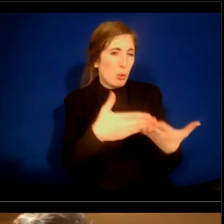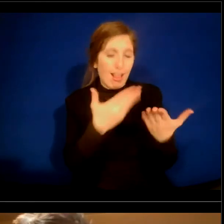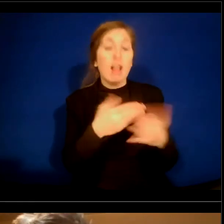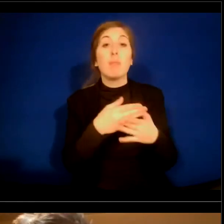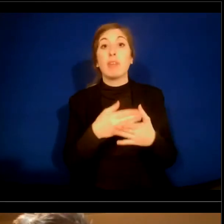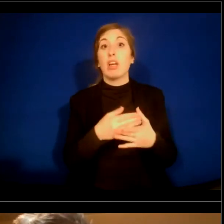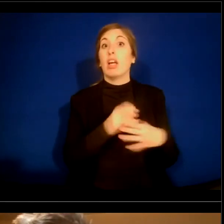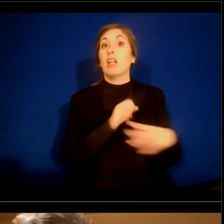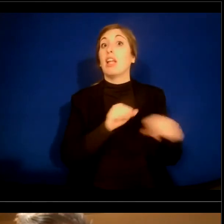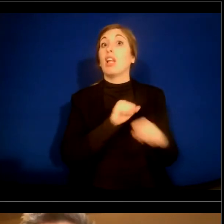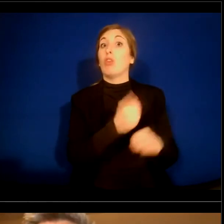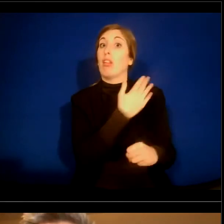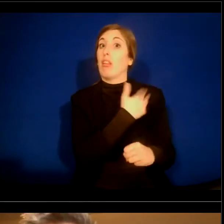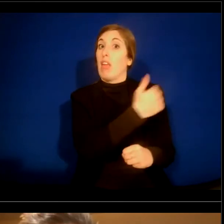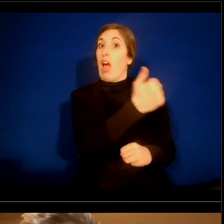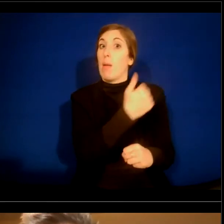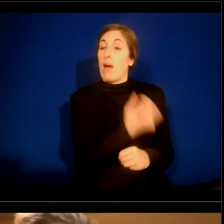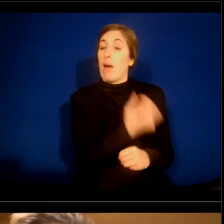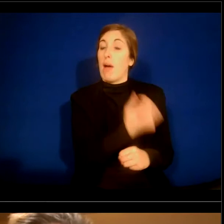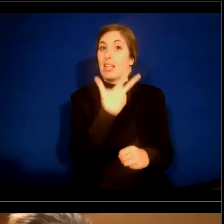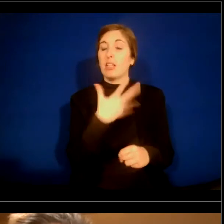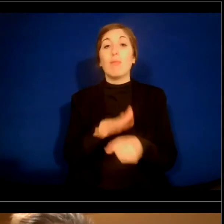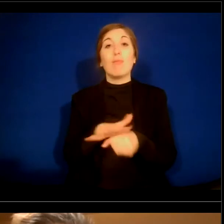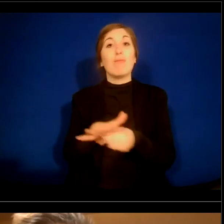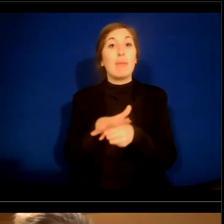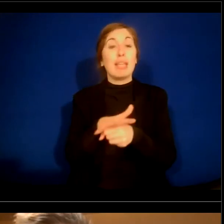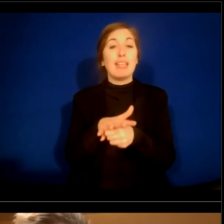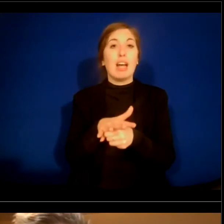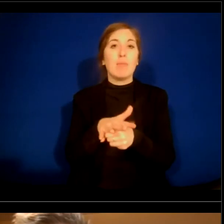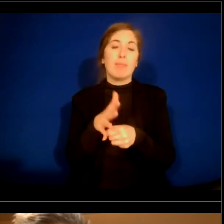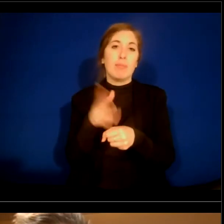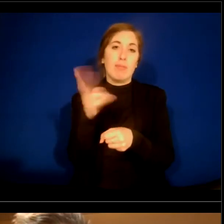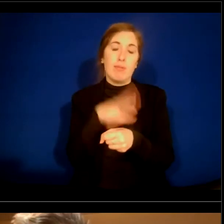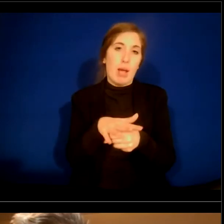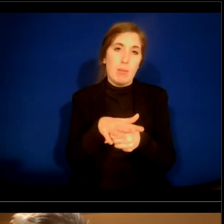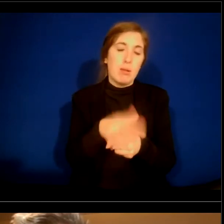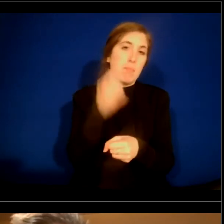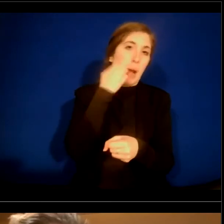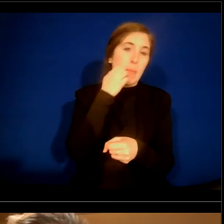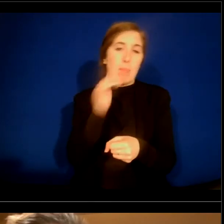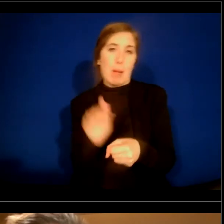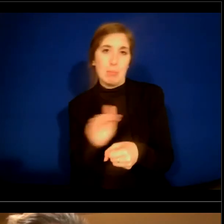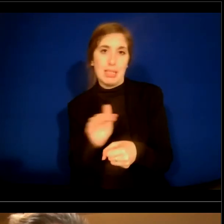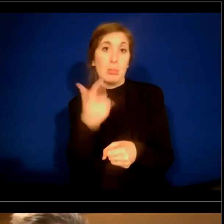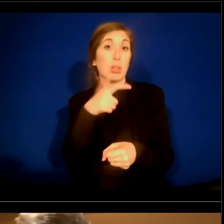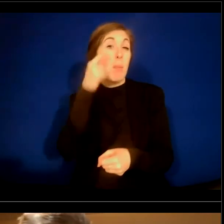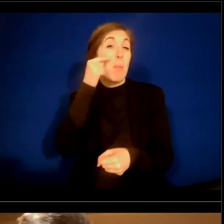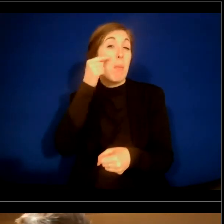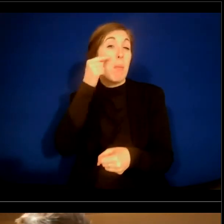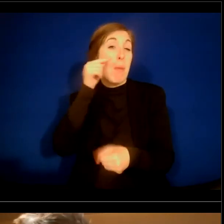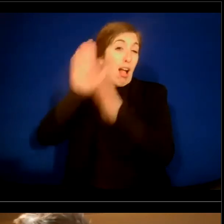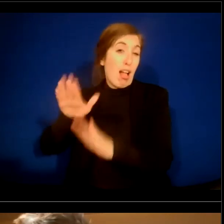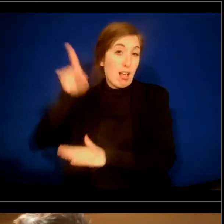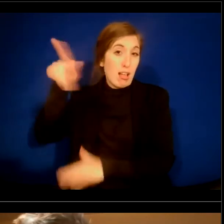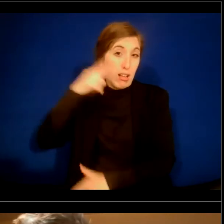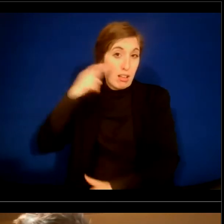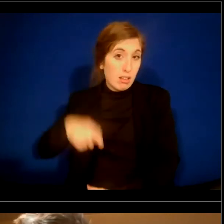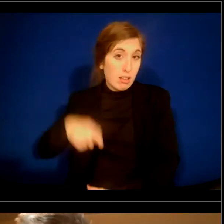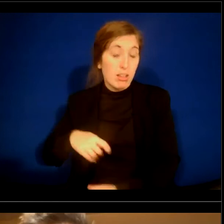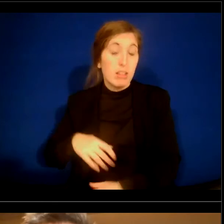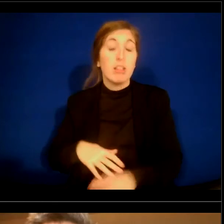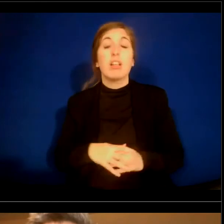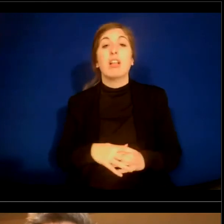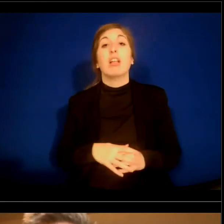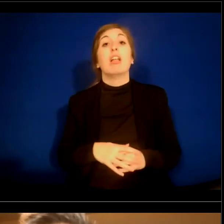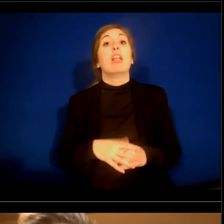che una mamma e un bambino, perché poi i papà sono rimasti in Ucraina, dice che